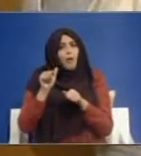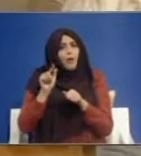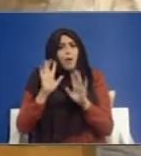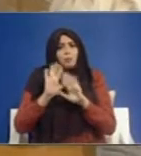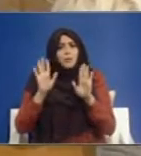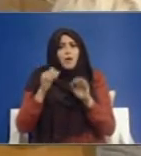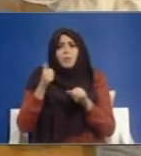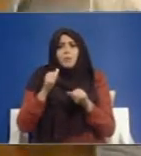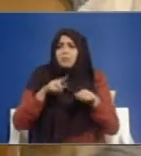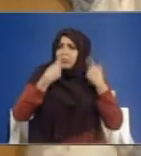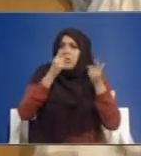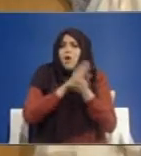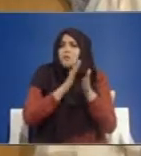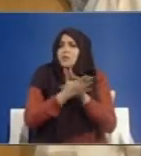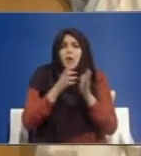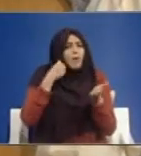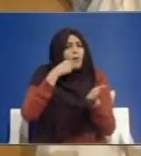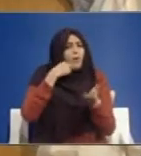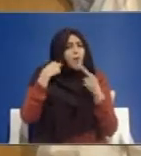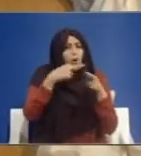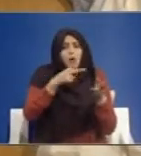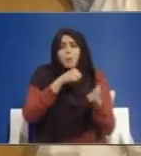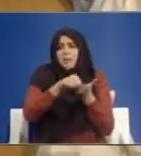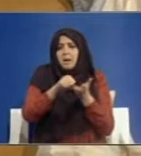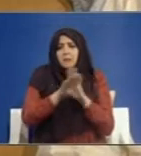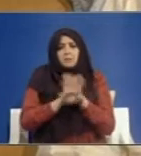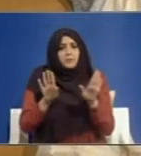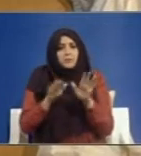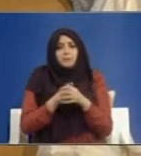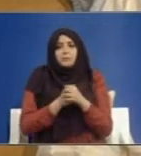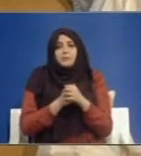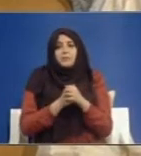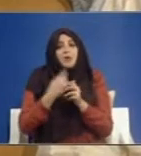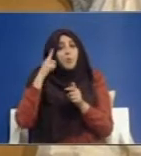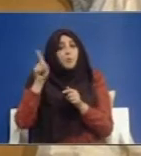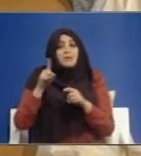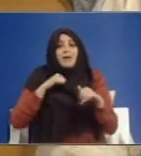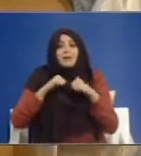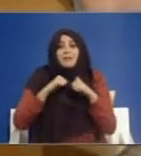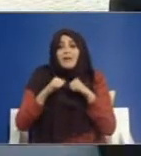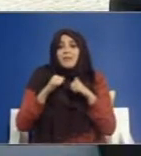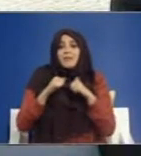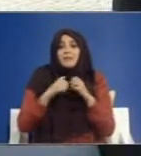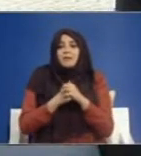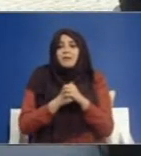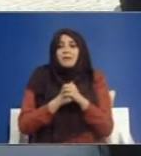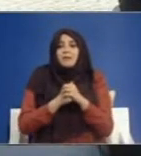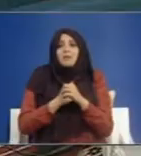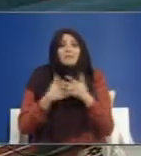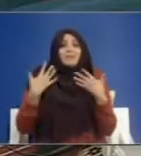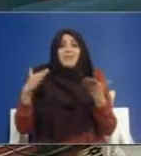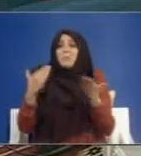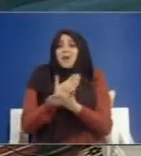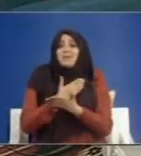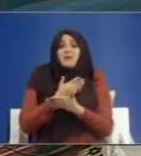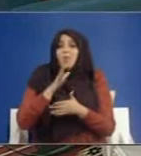المشكل تمشي للخدمات الاجتماعيه. ايه المشكل حل بهذا الشكل يعني تتحل. وكيفاش تحل المشكل الاول ايضا اذا لا كان المشكل الاول تم يعني ما